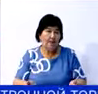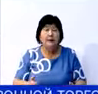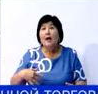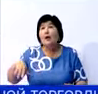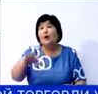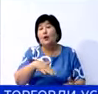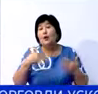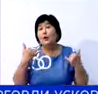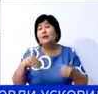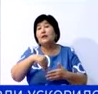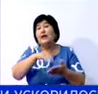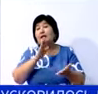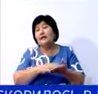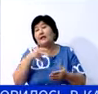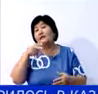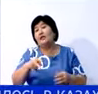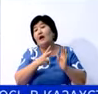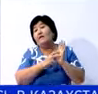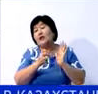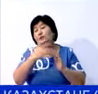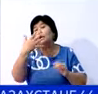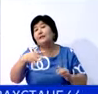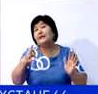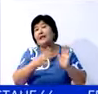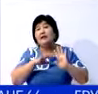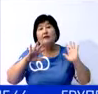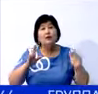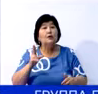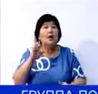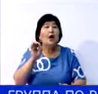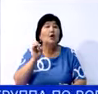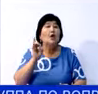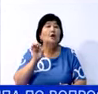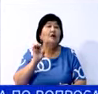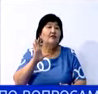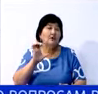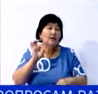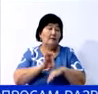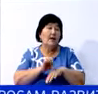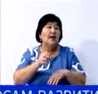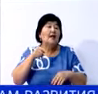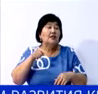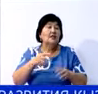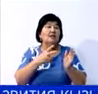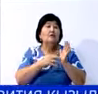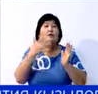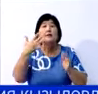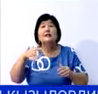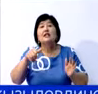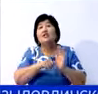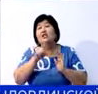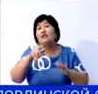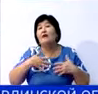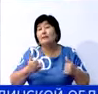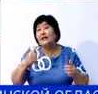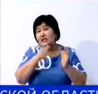регионе на сегодня зарегистрированы 2859 случаев коронавирусной инфекции. 1965 человек выздоровели.